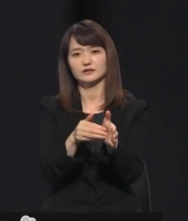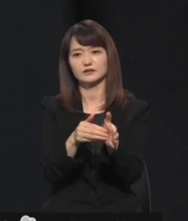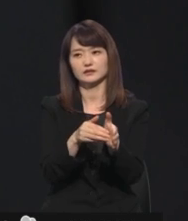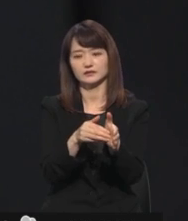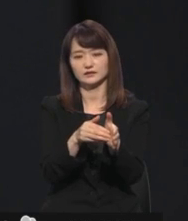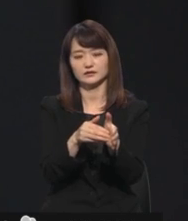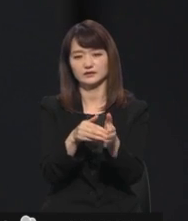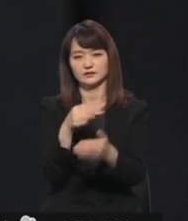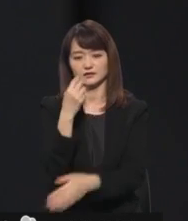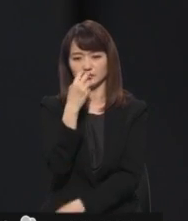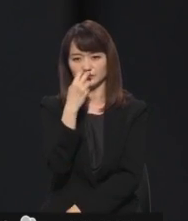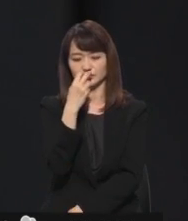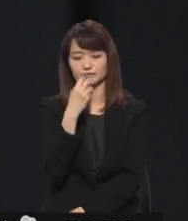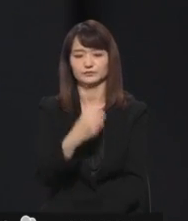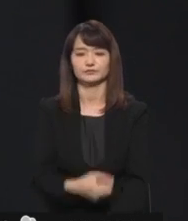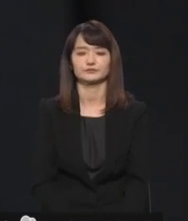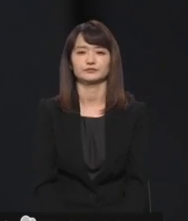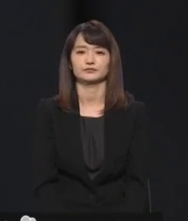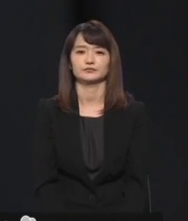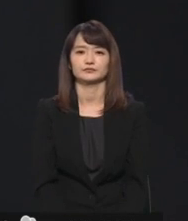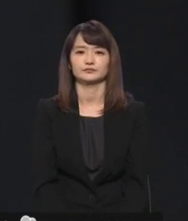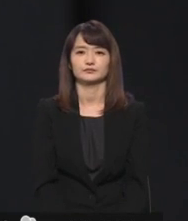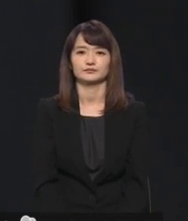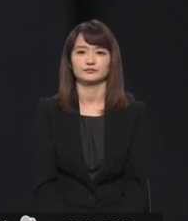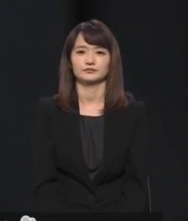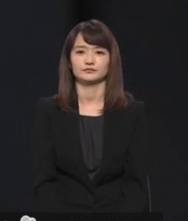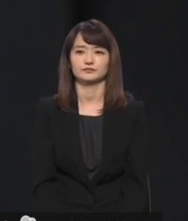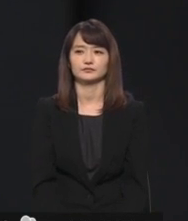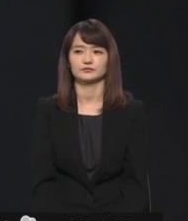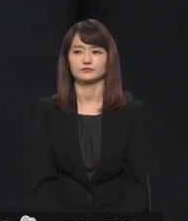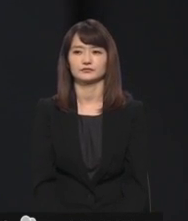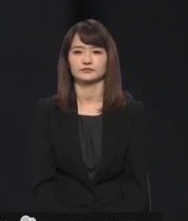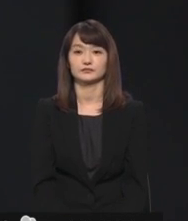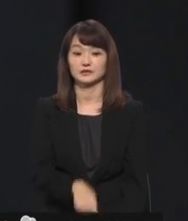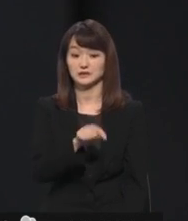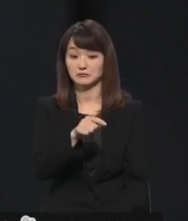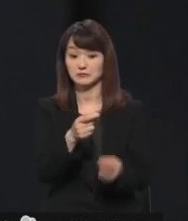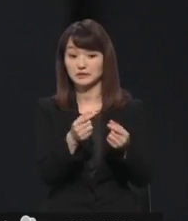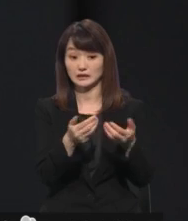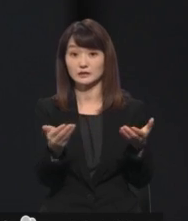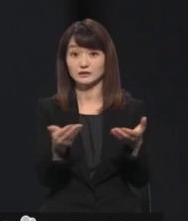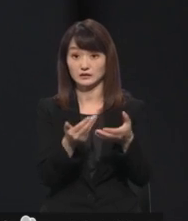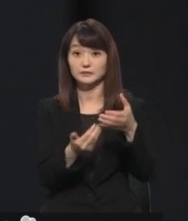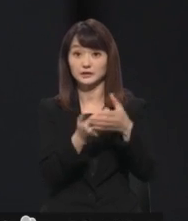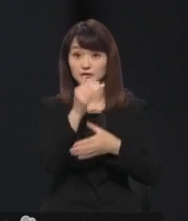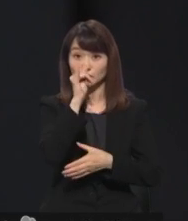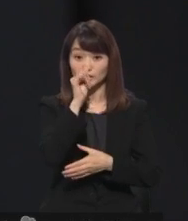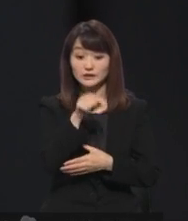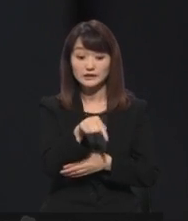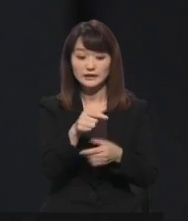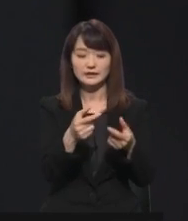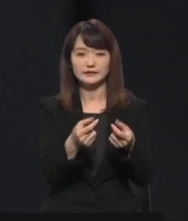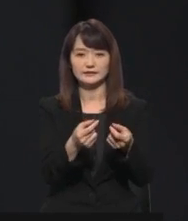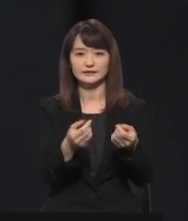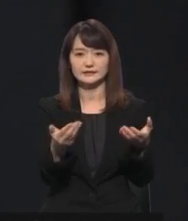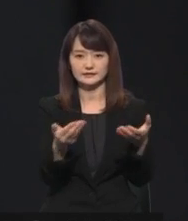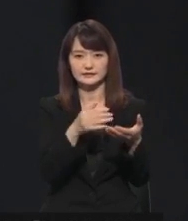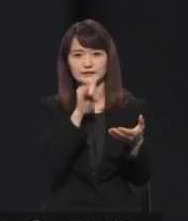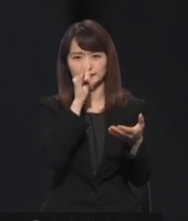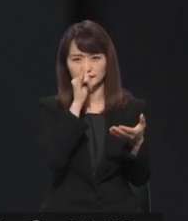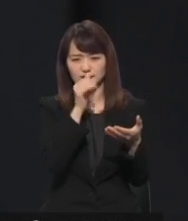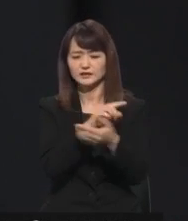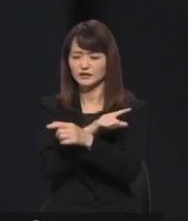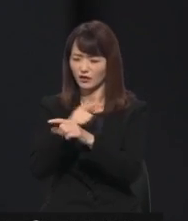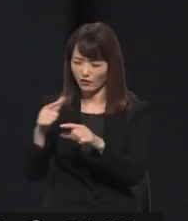진행하고 있는 거잖아요 그것만 보더라도 이런 일이 일어날 수 있지요 그리고 이런 일이 일어난 흔적이 있다는 게 여러 보도를 통해서도